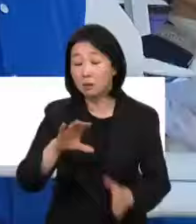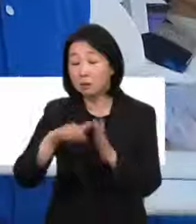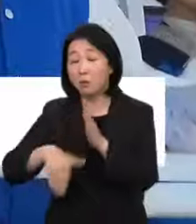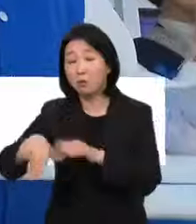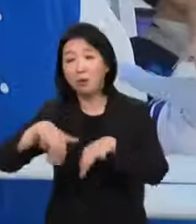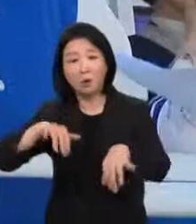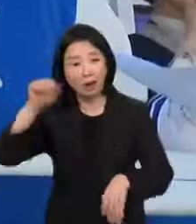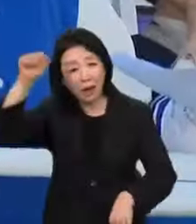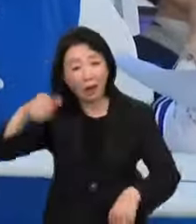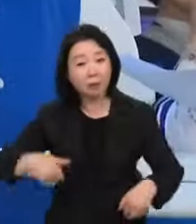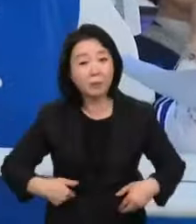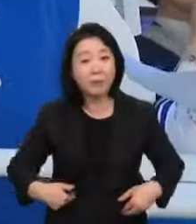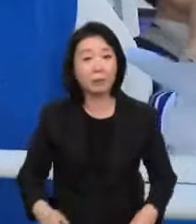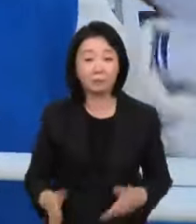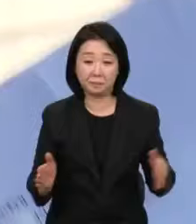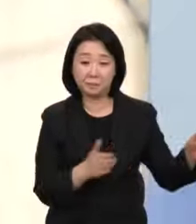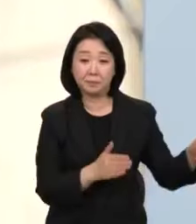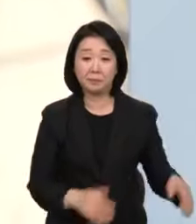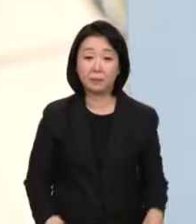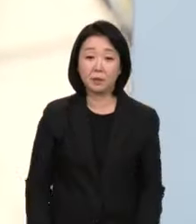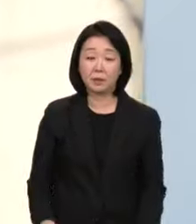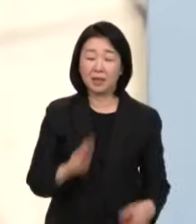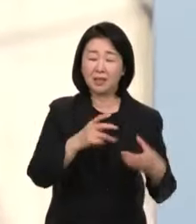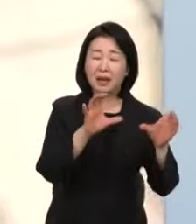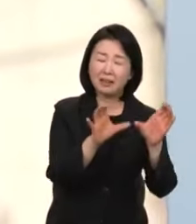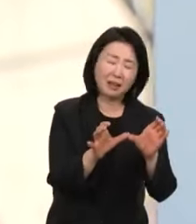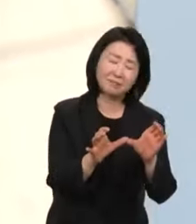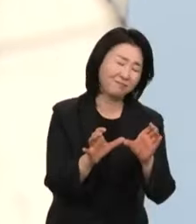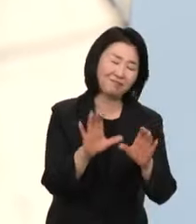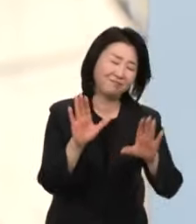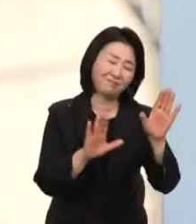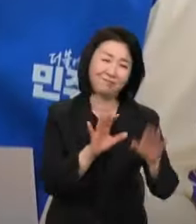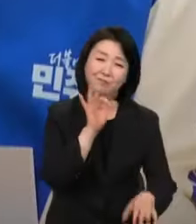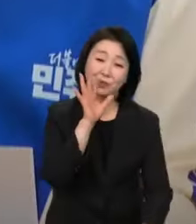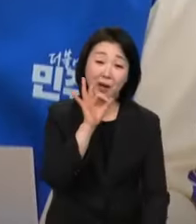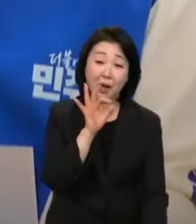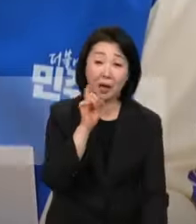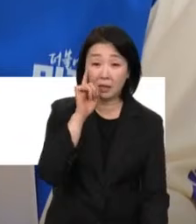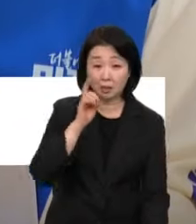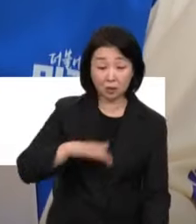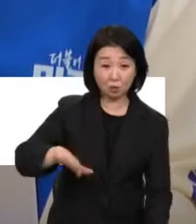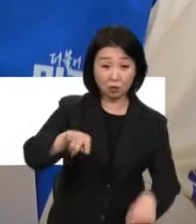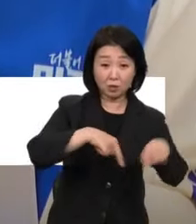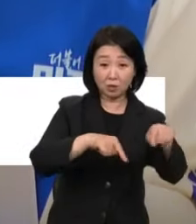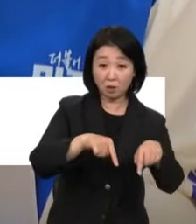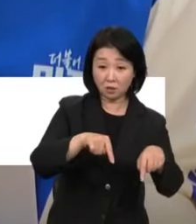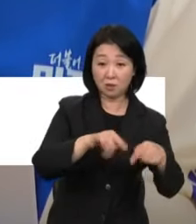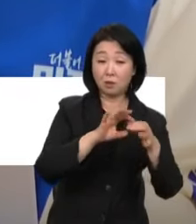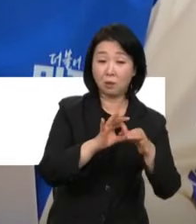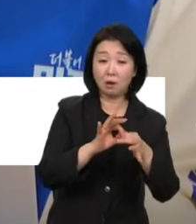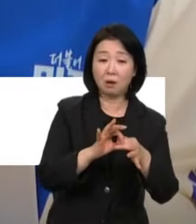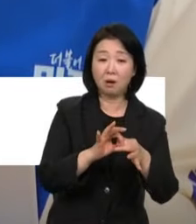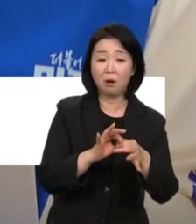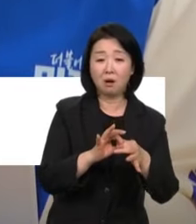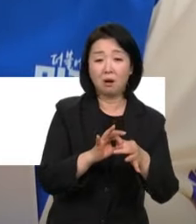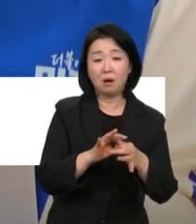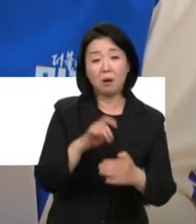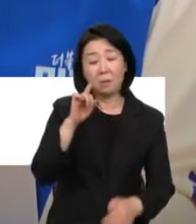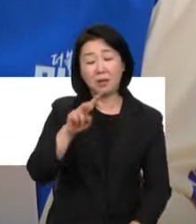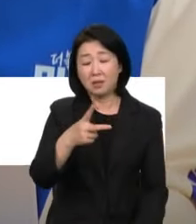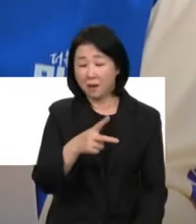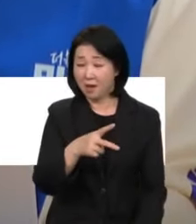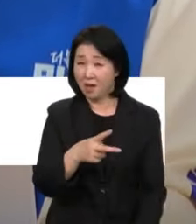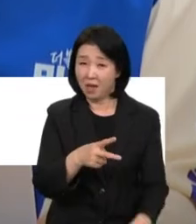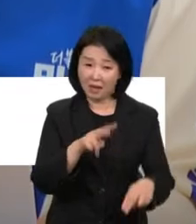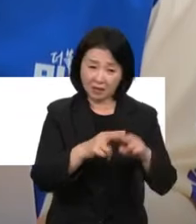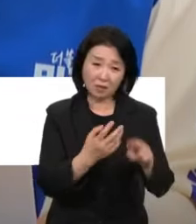합니다. 다만 야당은 현실적으로 불가능한 일이라고 했습니다. 지금 우리 정치 구도가 어떻게 어느 한 정치 세력이 200석을